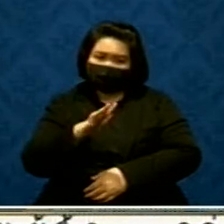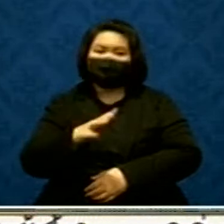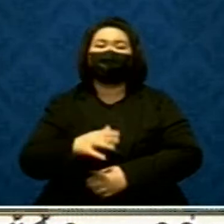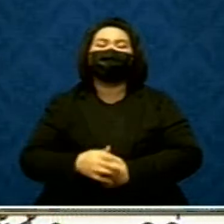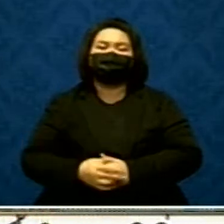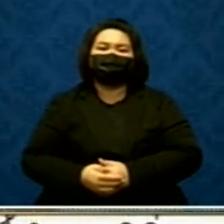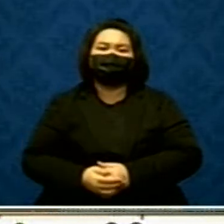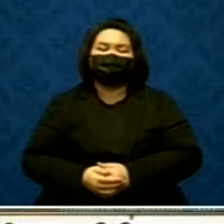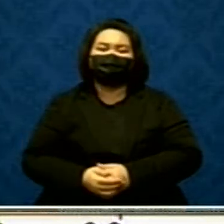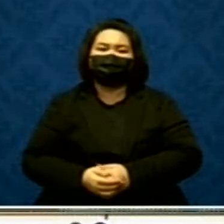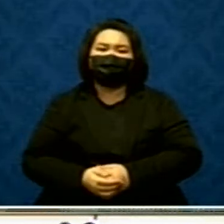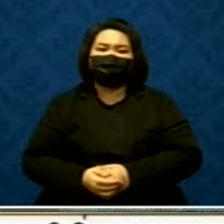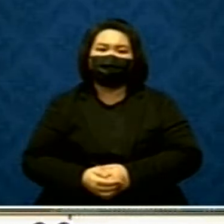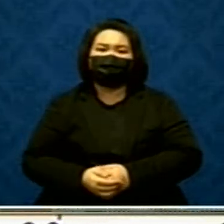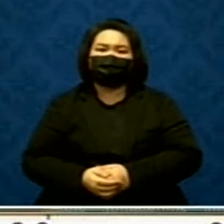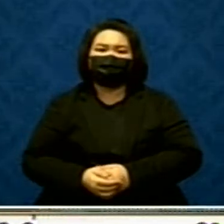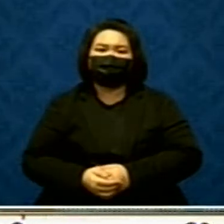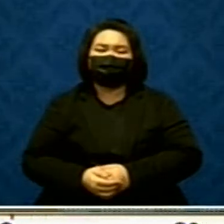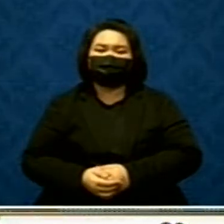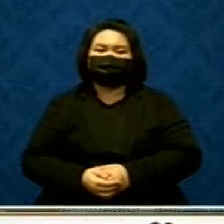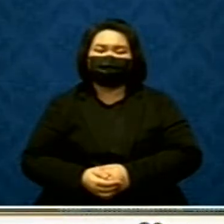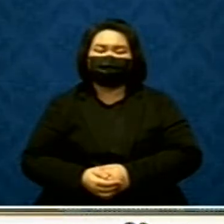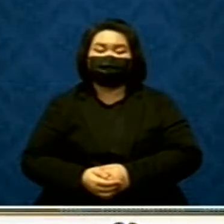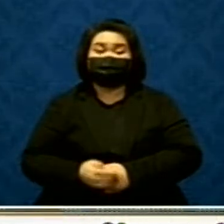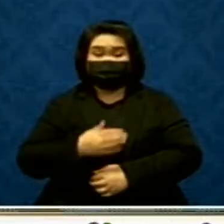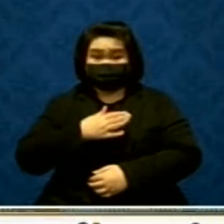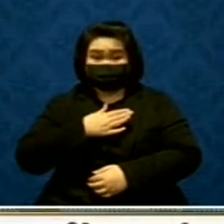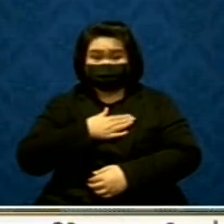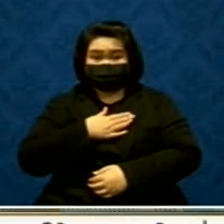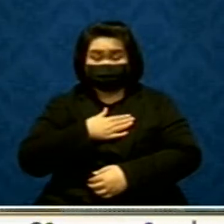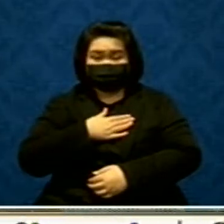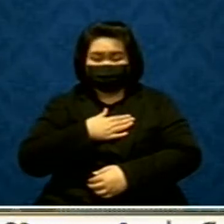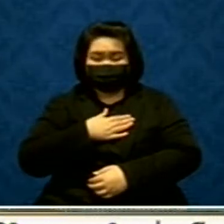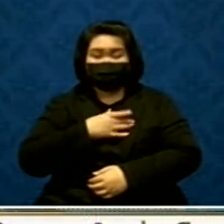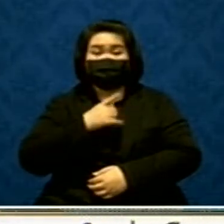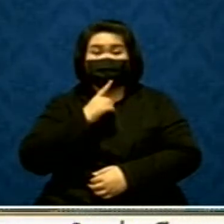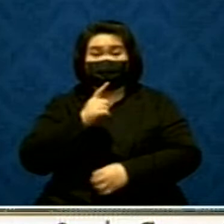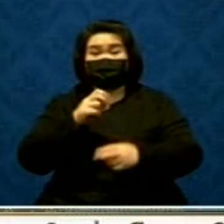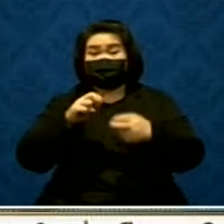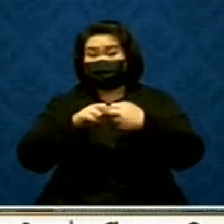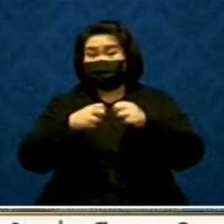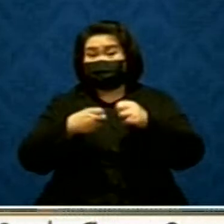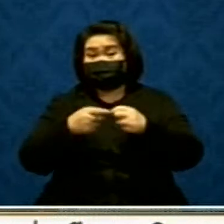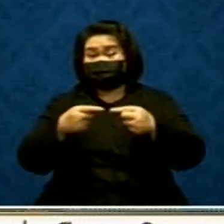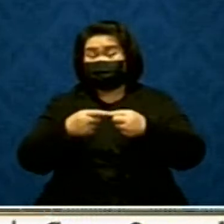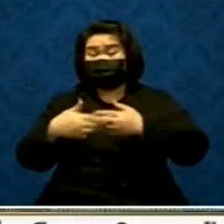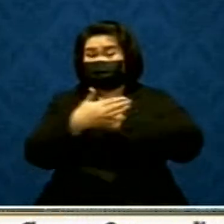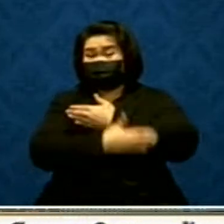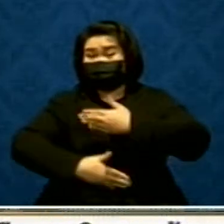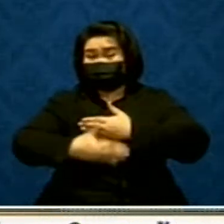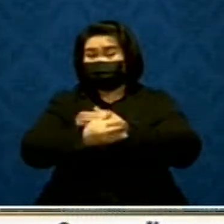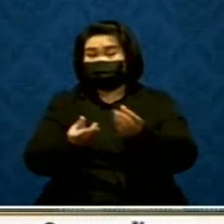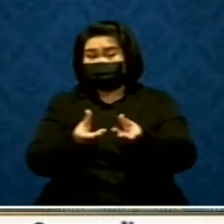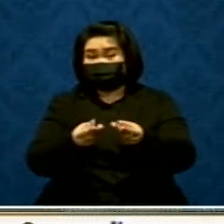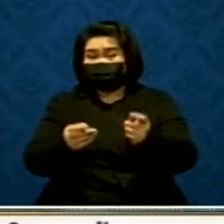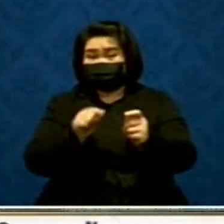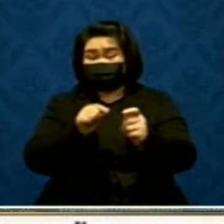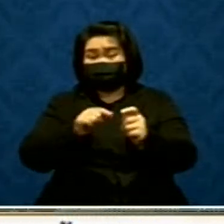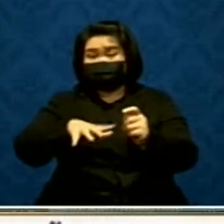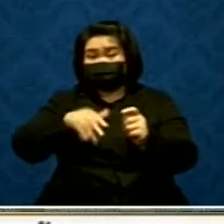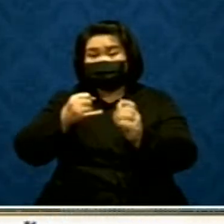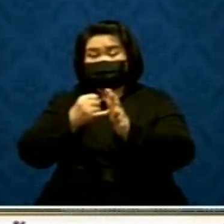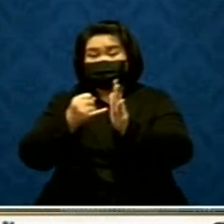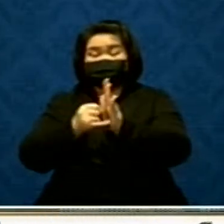ซึ่งผมเนี่ยนะครับก็ต้องเรียนว่าปัญหาที่ดินเขากระโดงนั่นนะครับที่อำเภอเมืองจังหวัดบุรีรัมย์เนี่